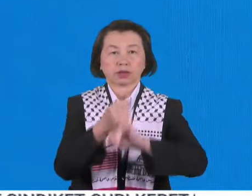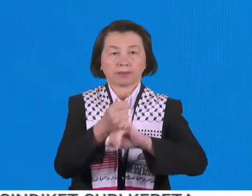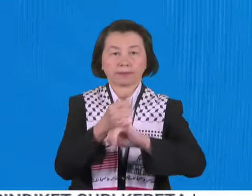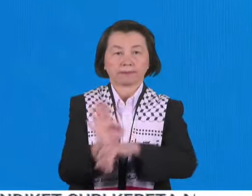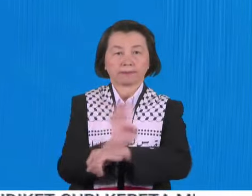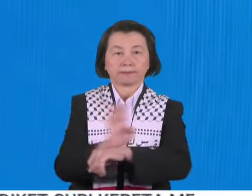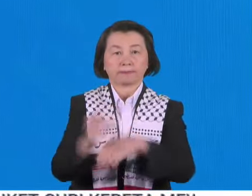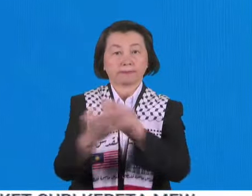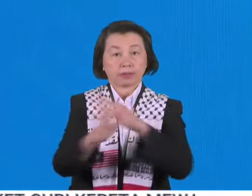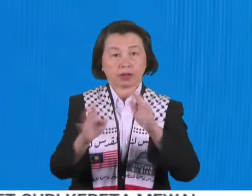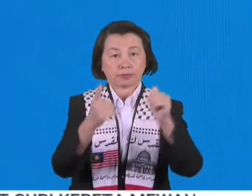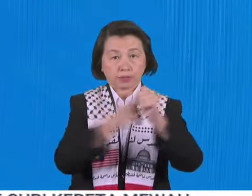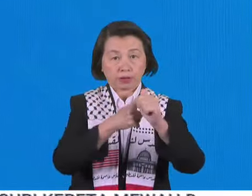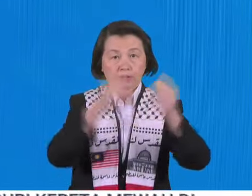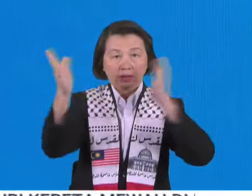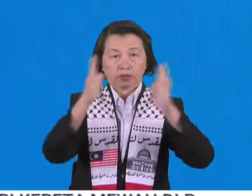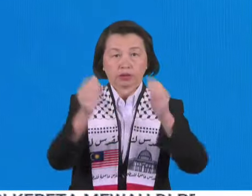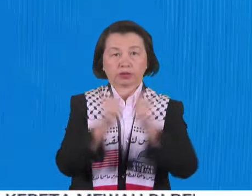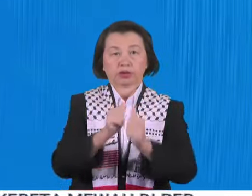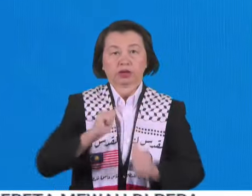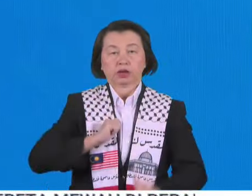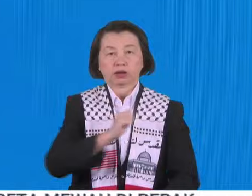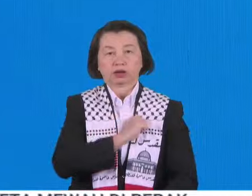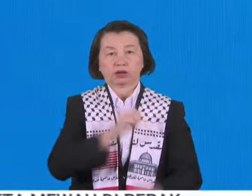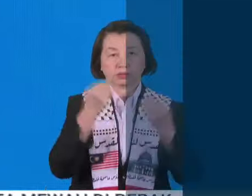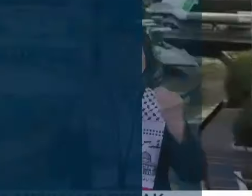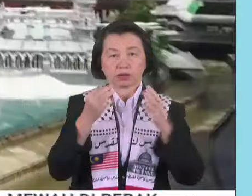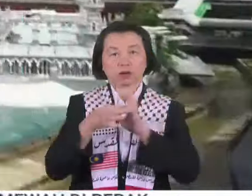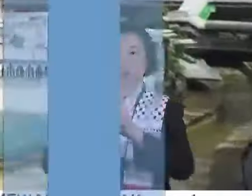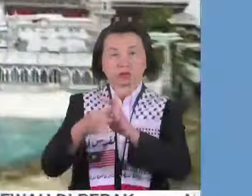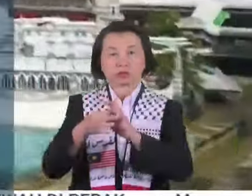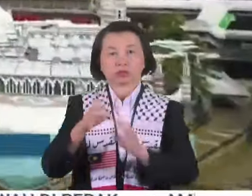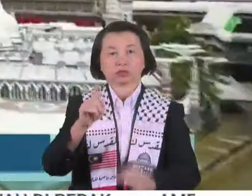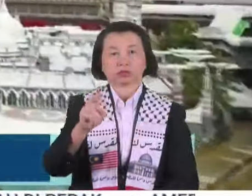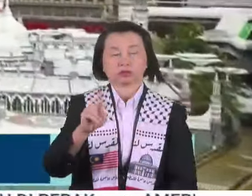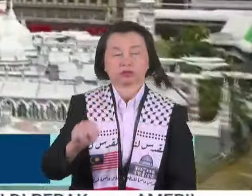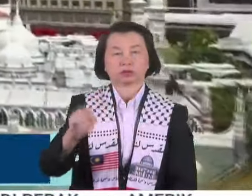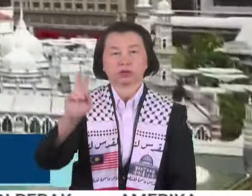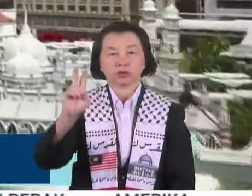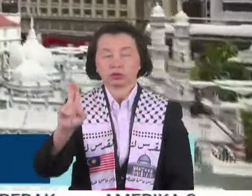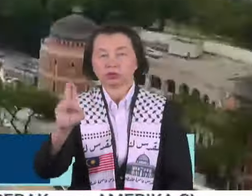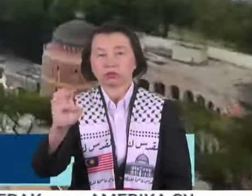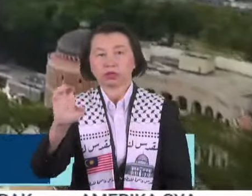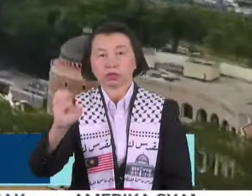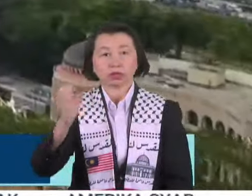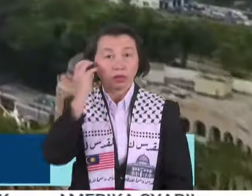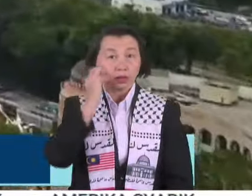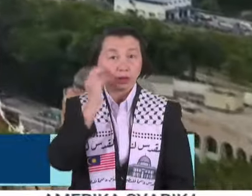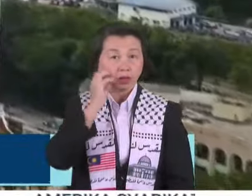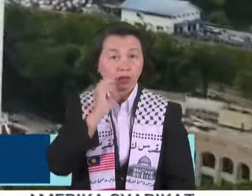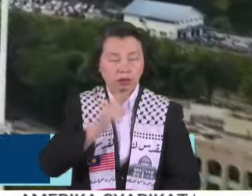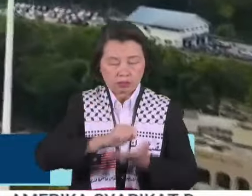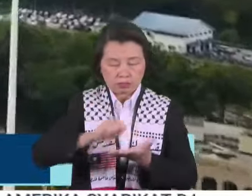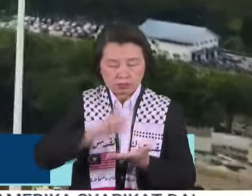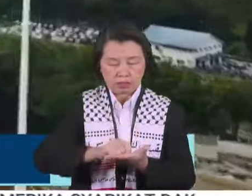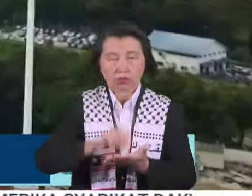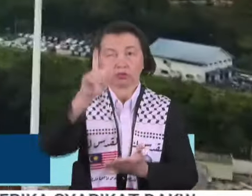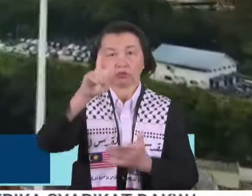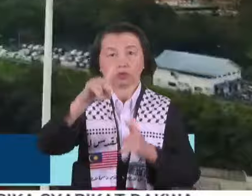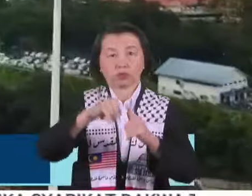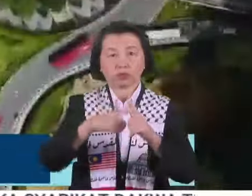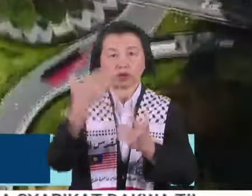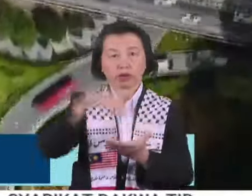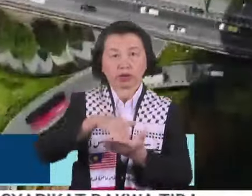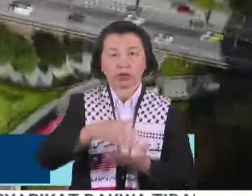Perjanjian perdagangan bebas pertama Malaysia dengan anggota Majlis Kerjasama Teluk UAE dijangka dimeterai dalam tempoh 2 bulan